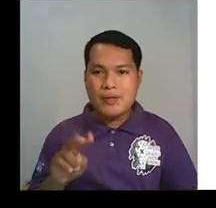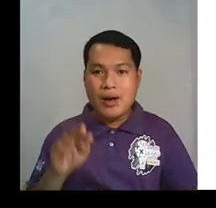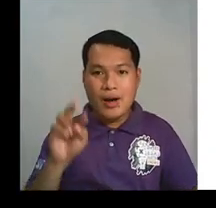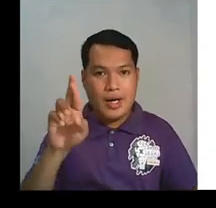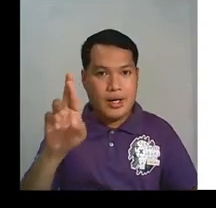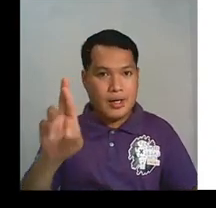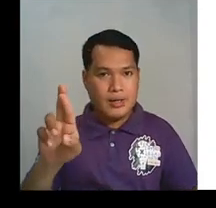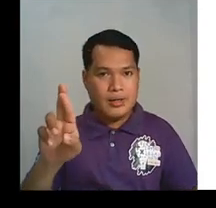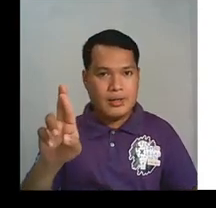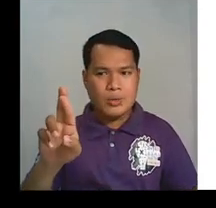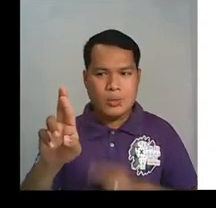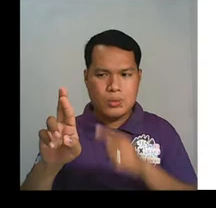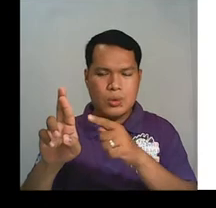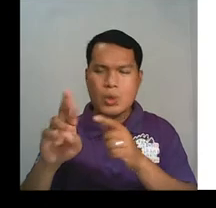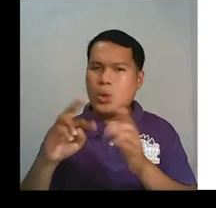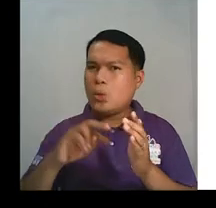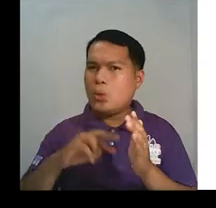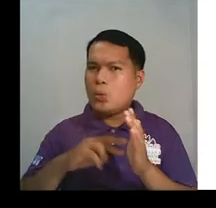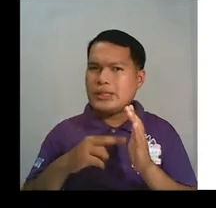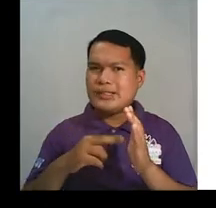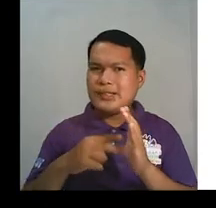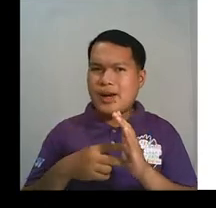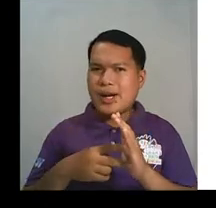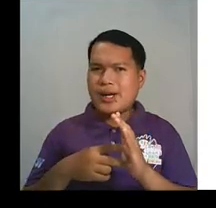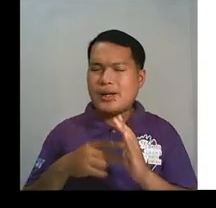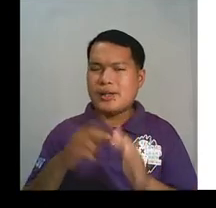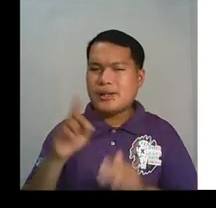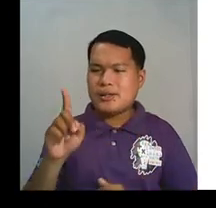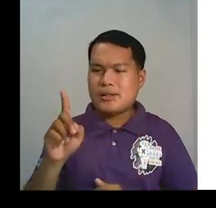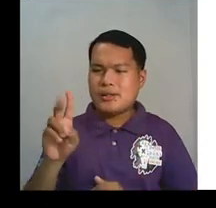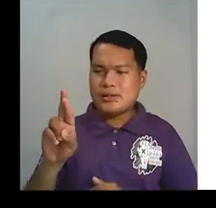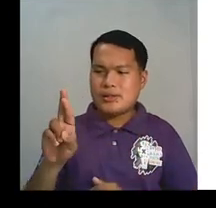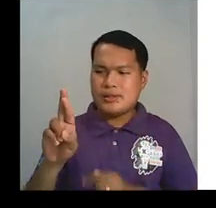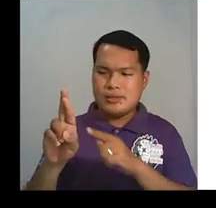is R. What is R?